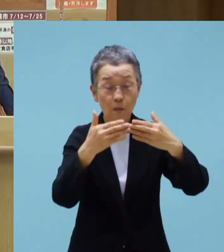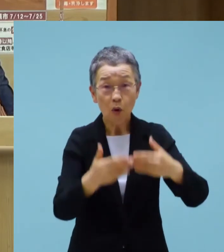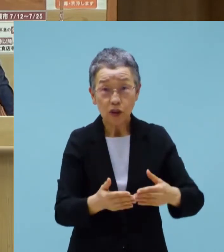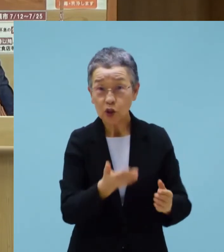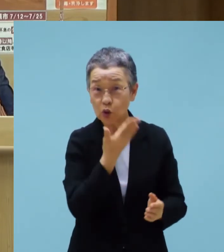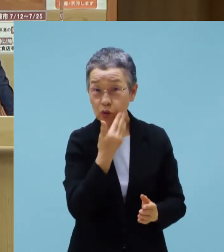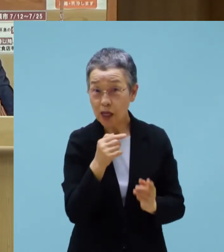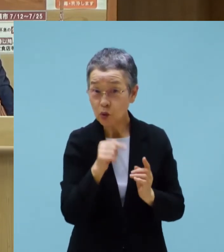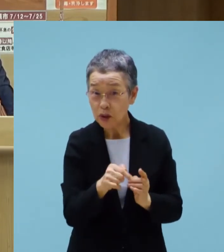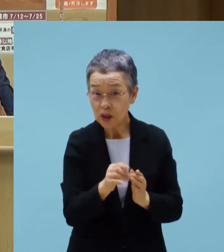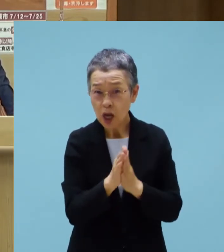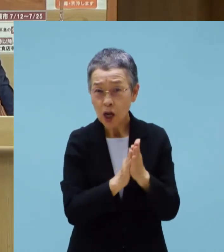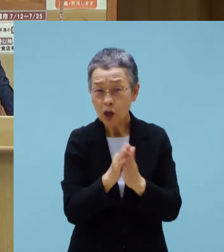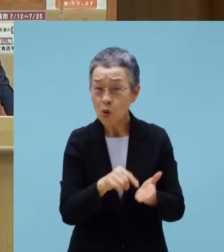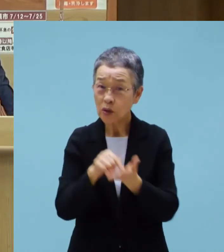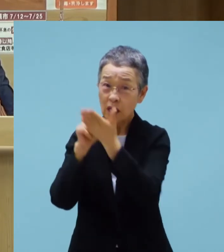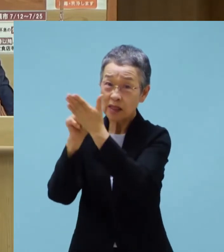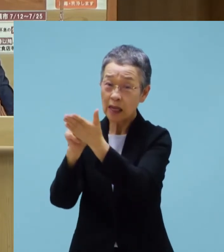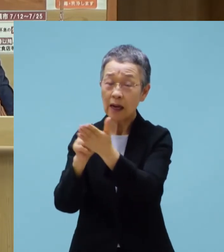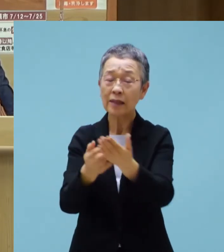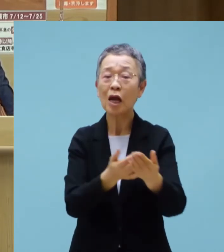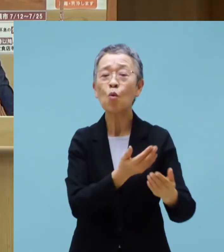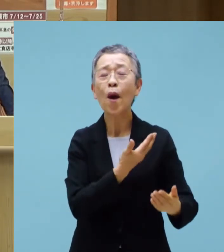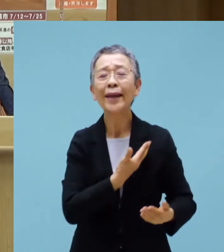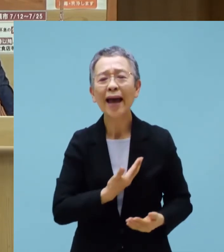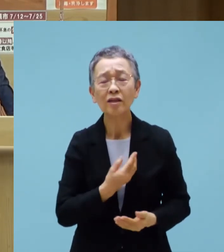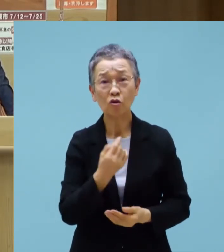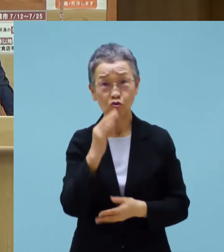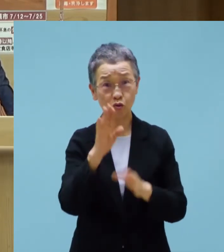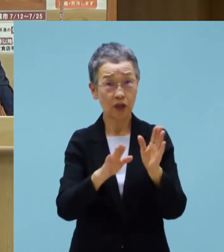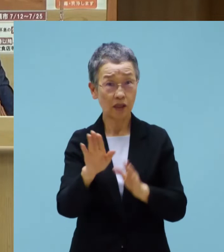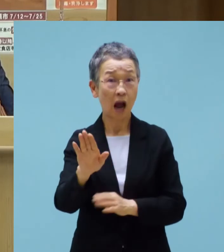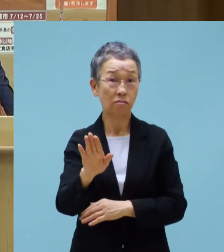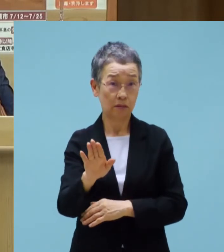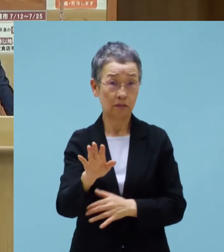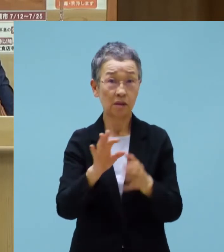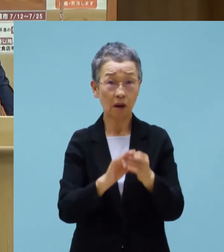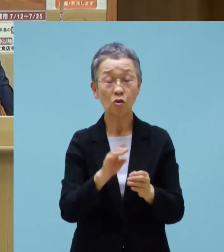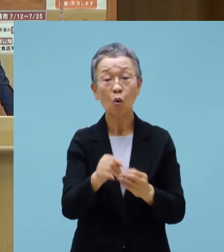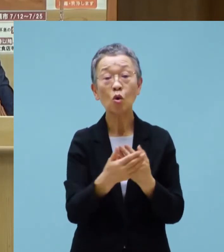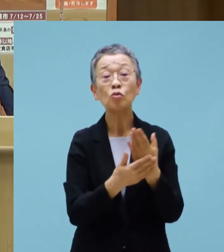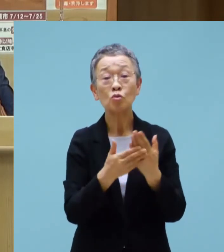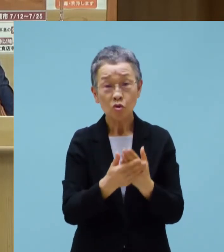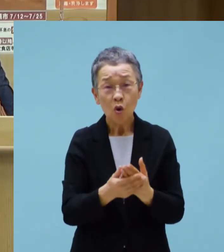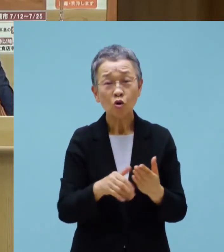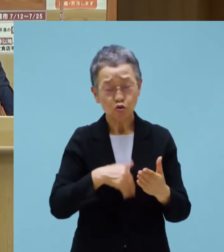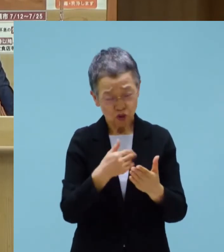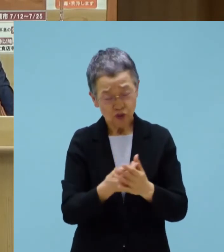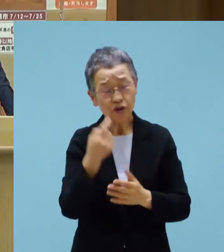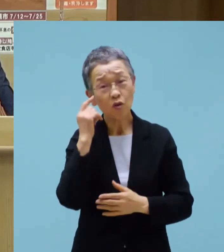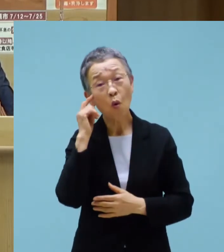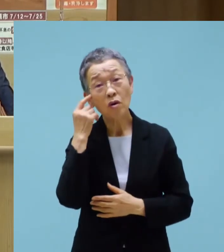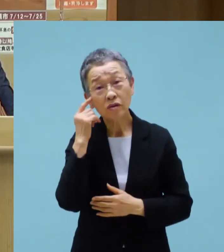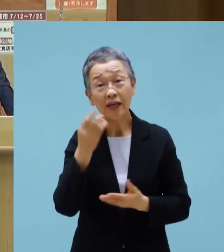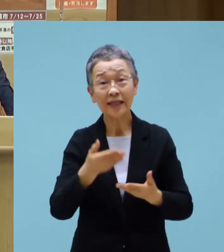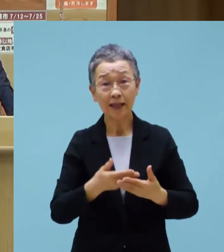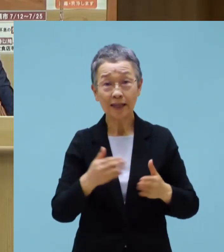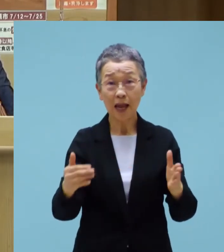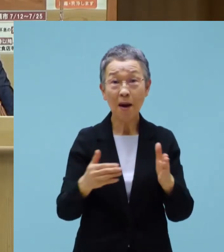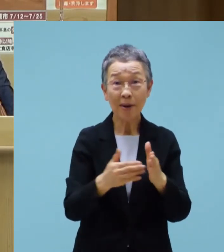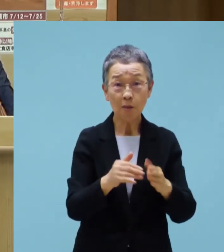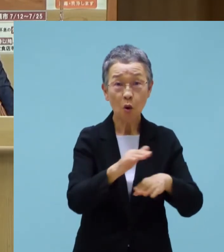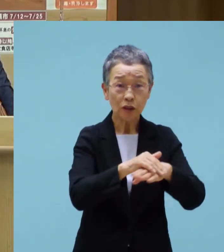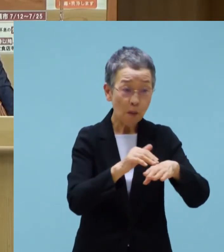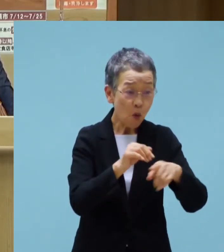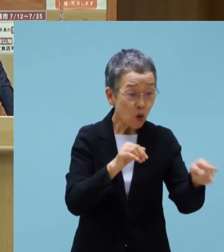ざるを得ないような状況になってますので、その点を十分考慮していただいて、これまでも札幌との往来の注